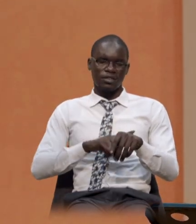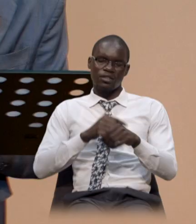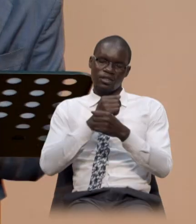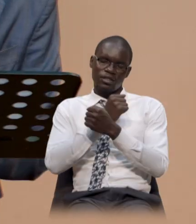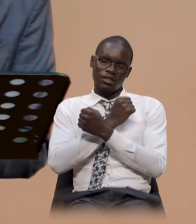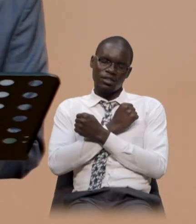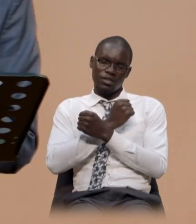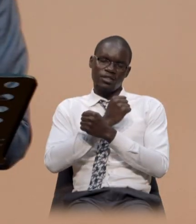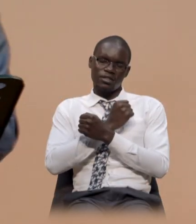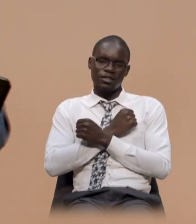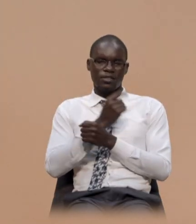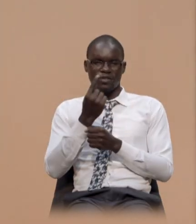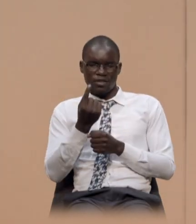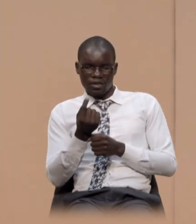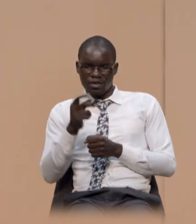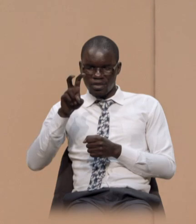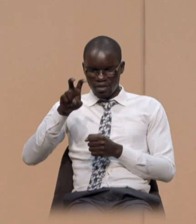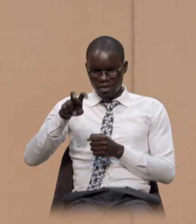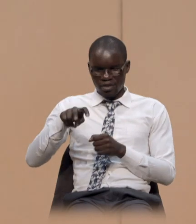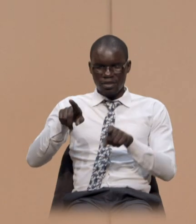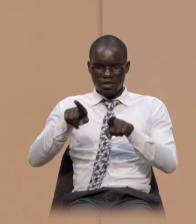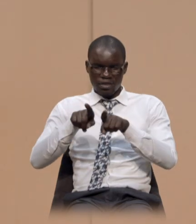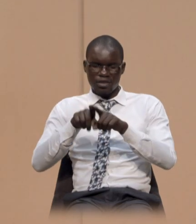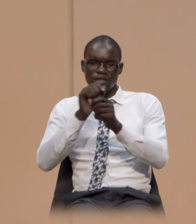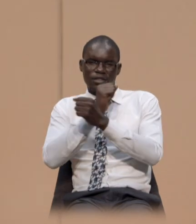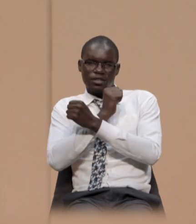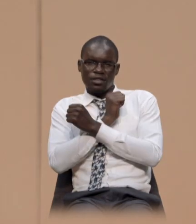akiwapenda videge vile hunipenda.